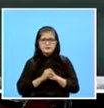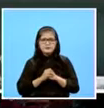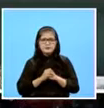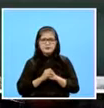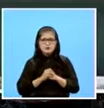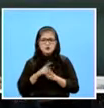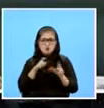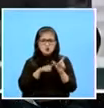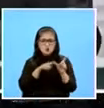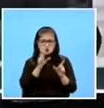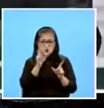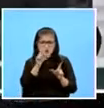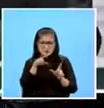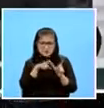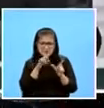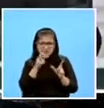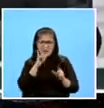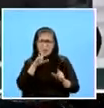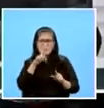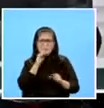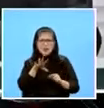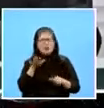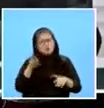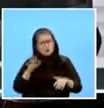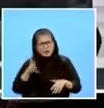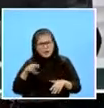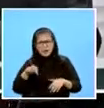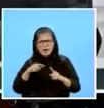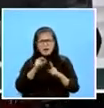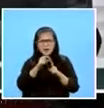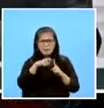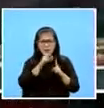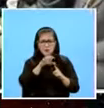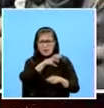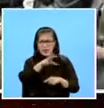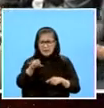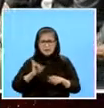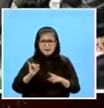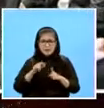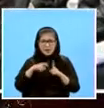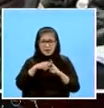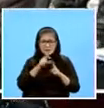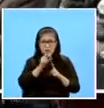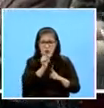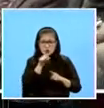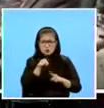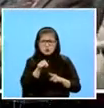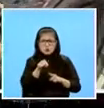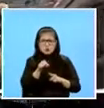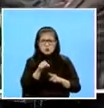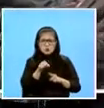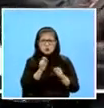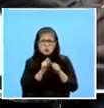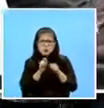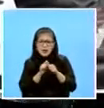Mahendra menduga adanya persengkokalan antara KPU daerah dan juga KPU RI. Dan nantinya untuk tanggapan dari KPU